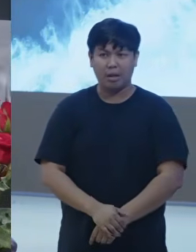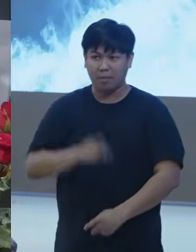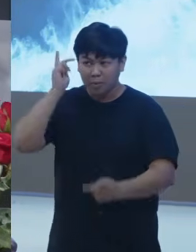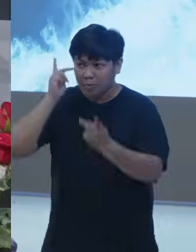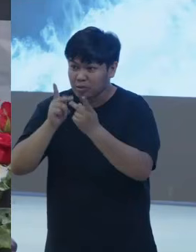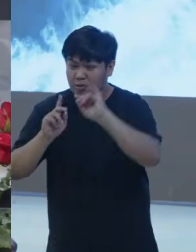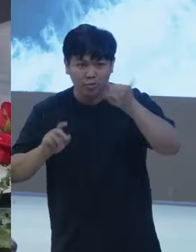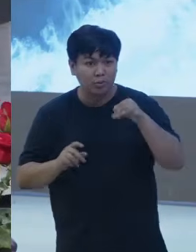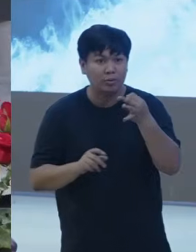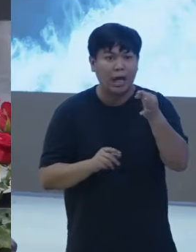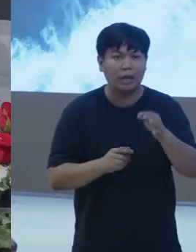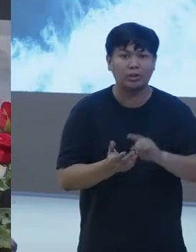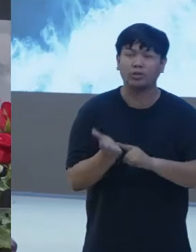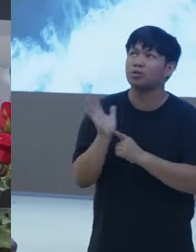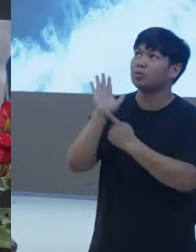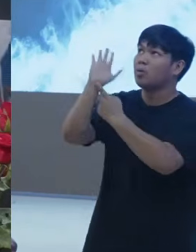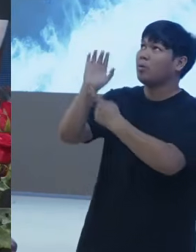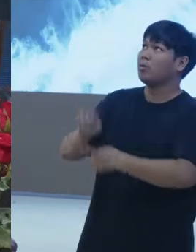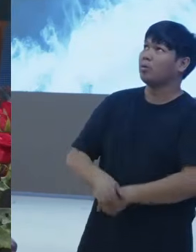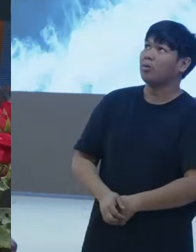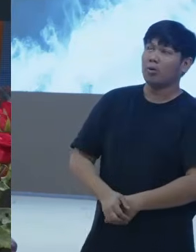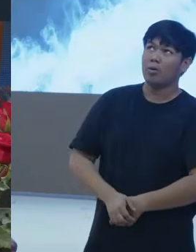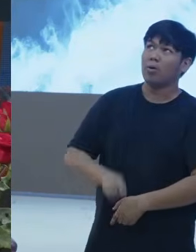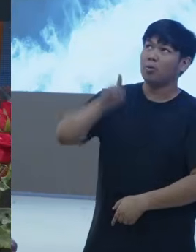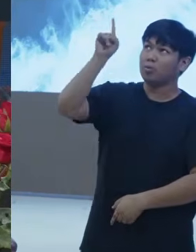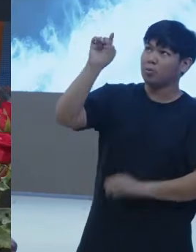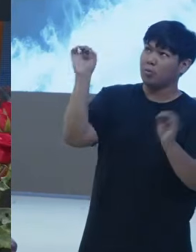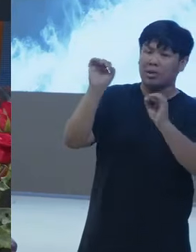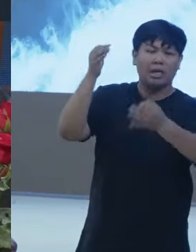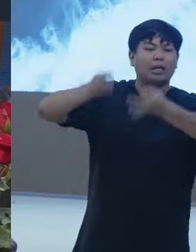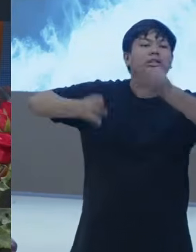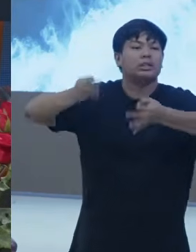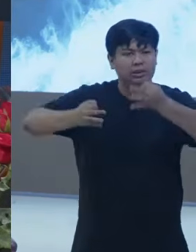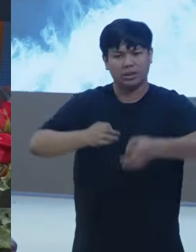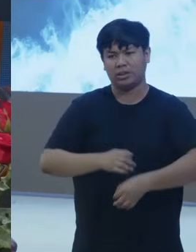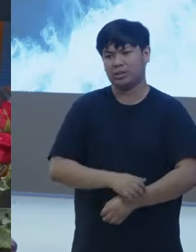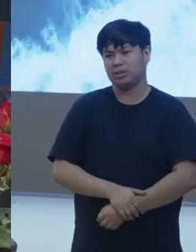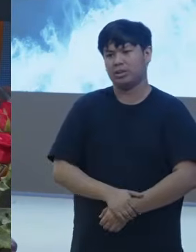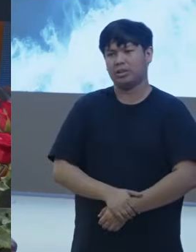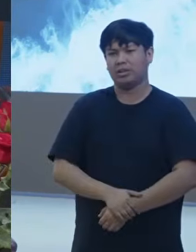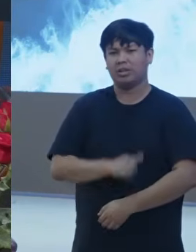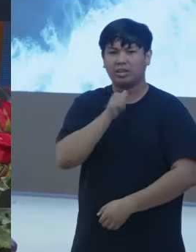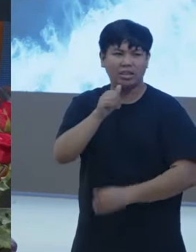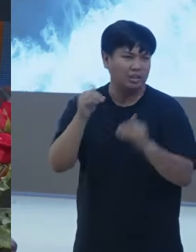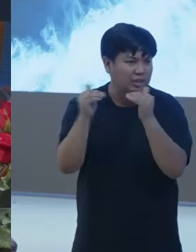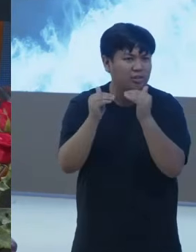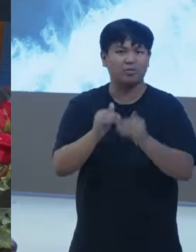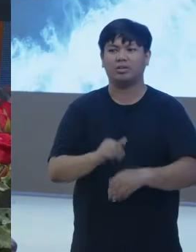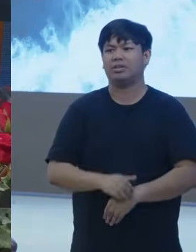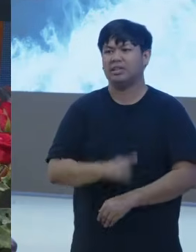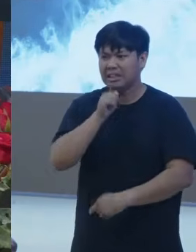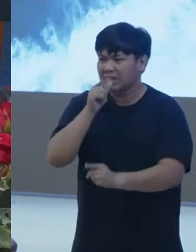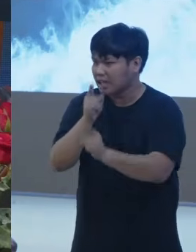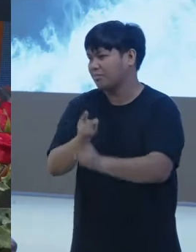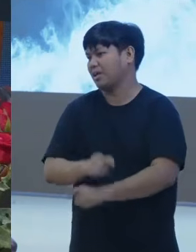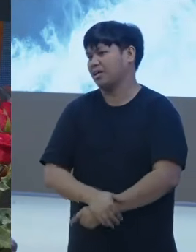Pero kahit sa gitna ng kanyang galit, yung katotohanan ng kahabagan ng Diyos ay makikita.